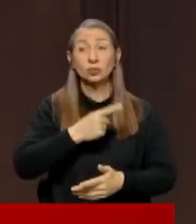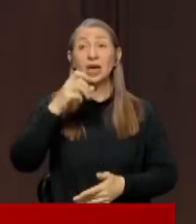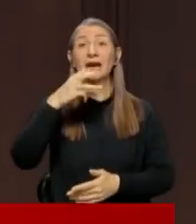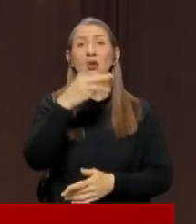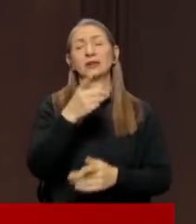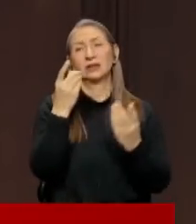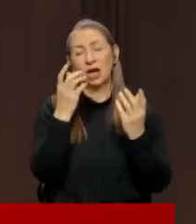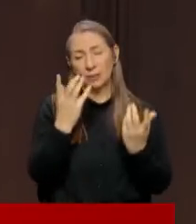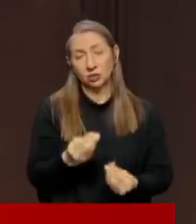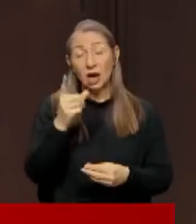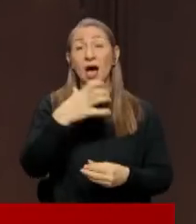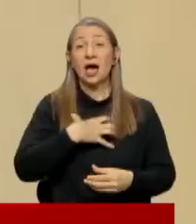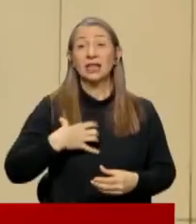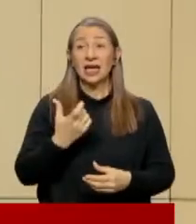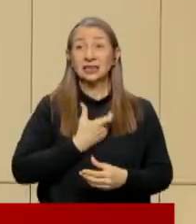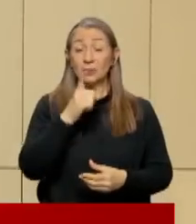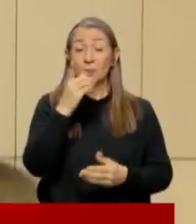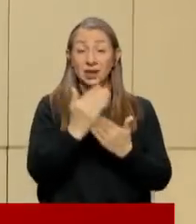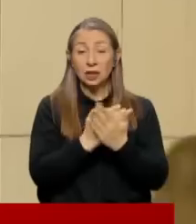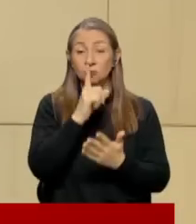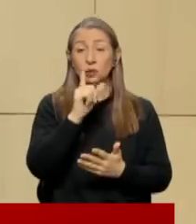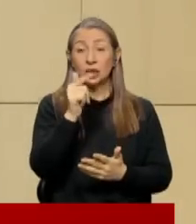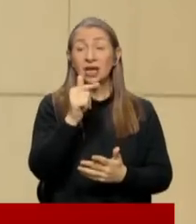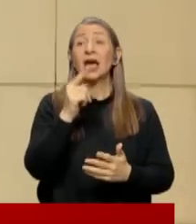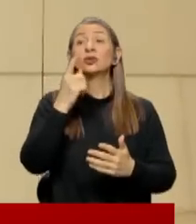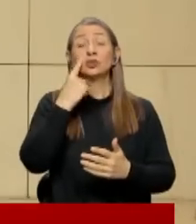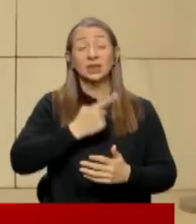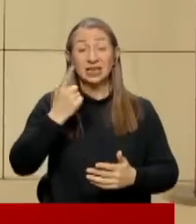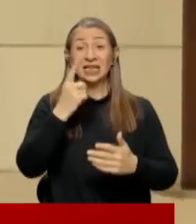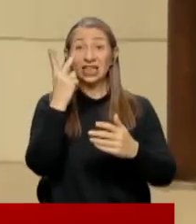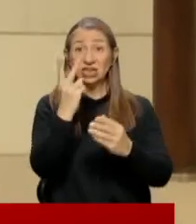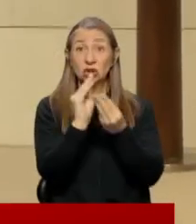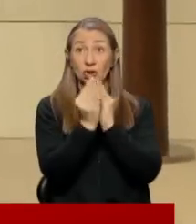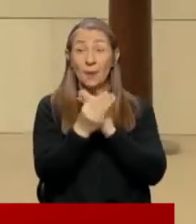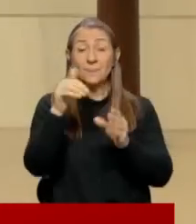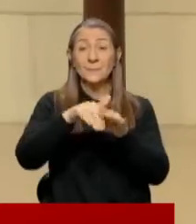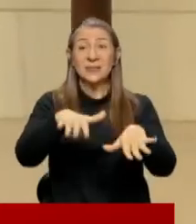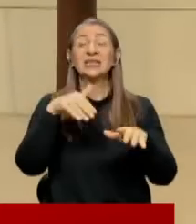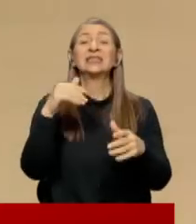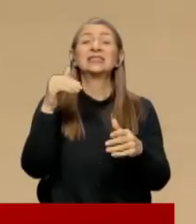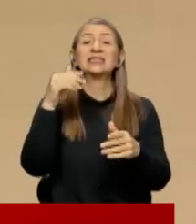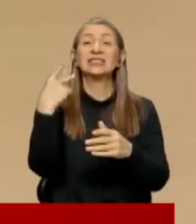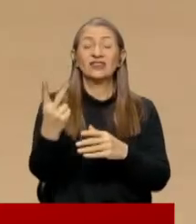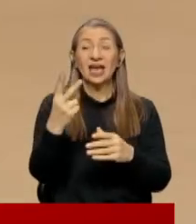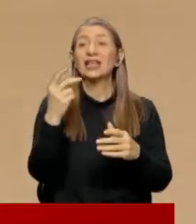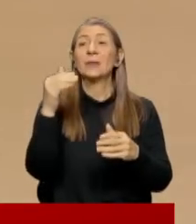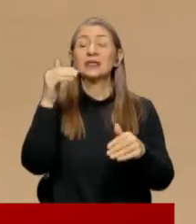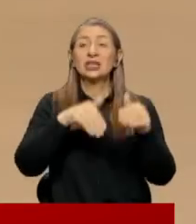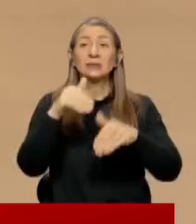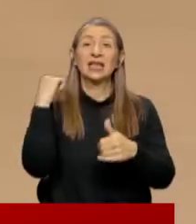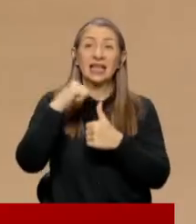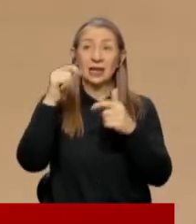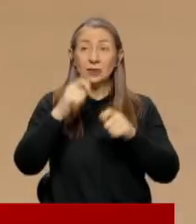Cumhurbaşkanı Erdoğan alacak. Anayasa madde 116, Cumhurbaşkanı'nın ikinci döneminde meclis tarafından seçimlerin yenilenmesine karar verilmesi